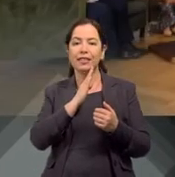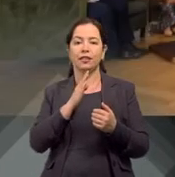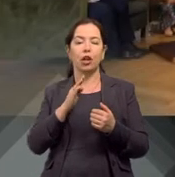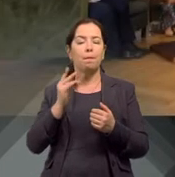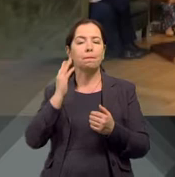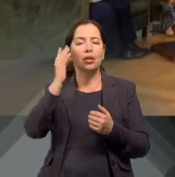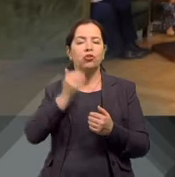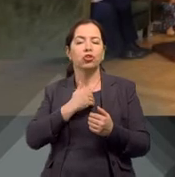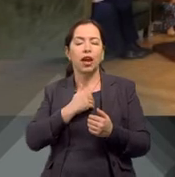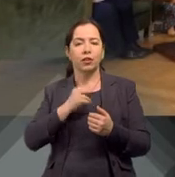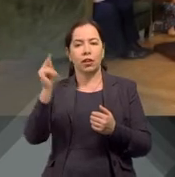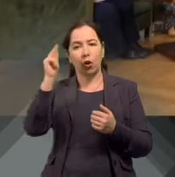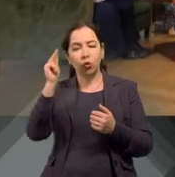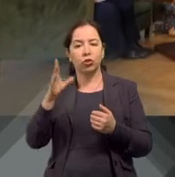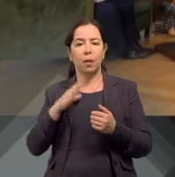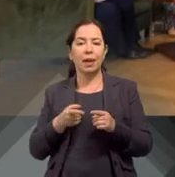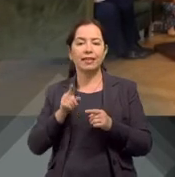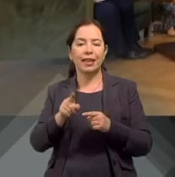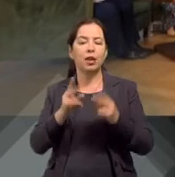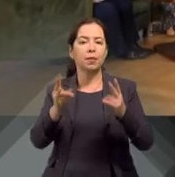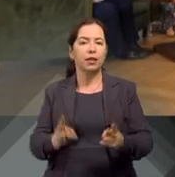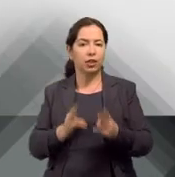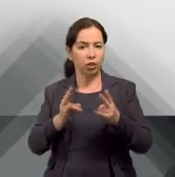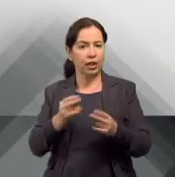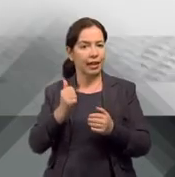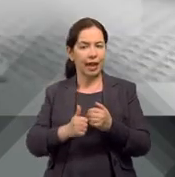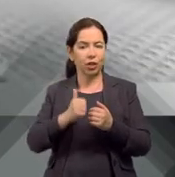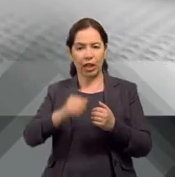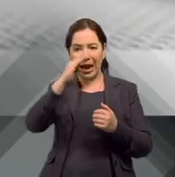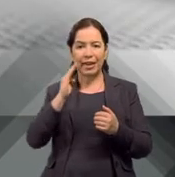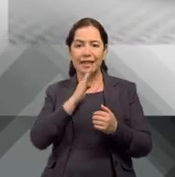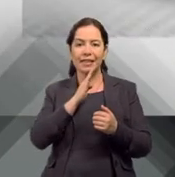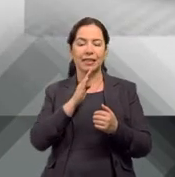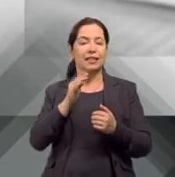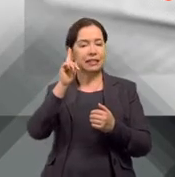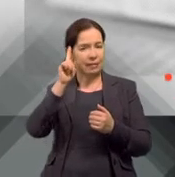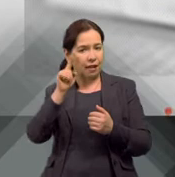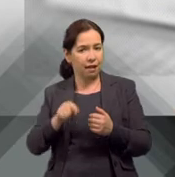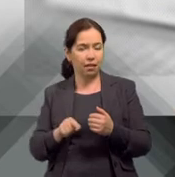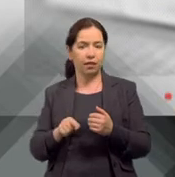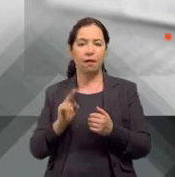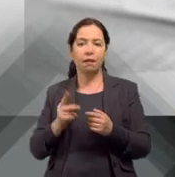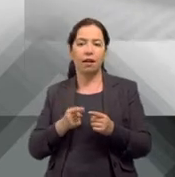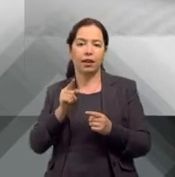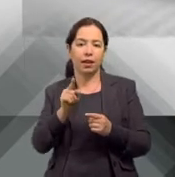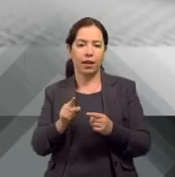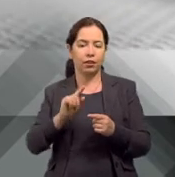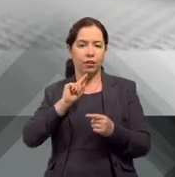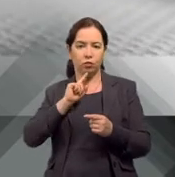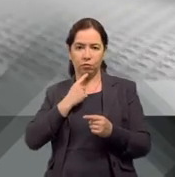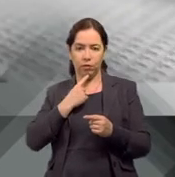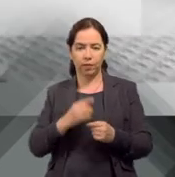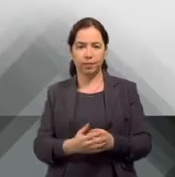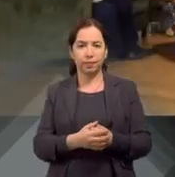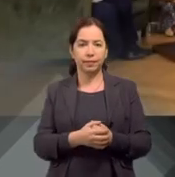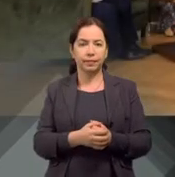нежности. Каждый родитель знает, насколько это трудно. Каждый из родителей мечтает научиться нежности и знает,